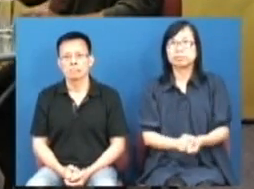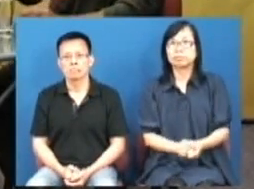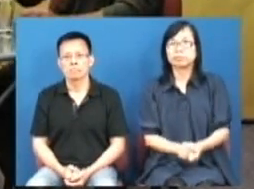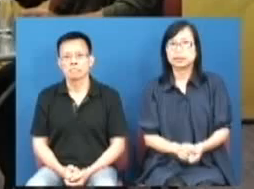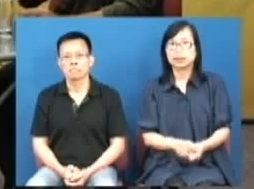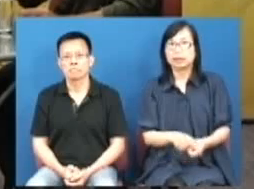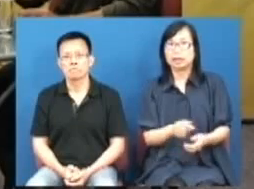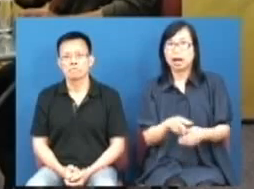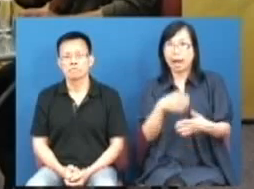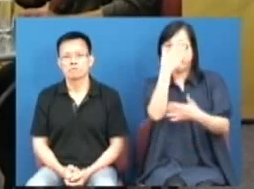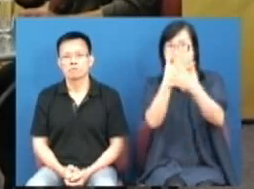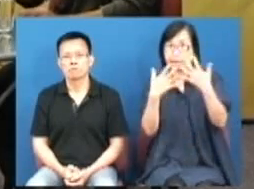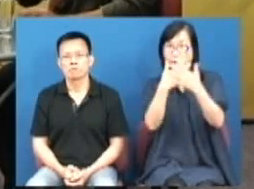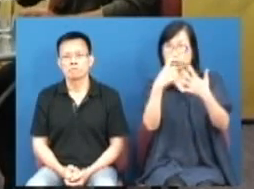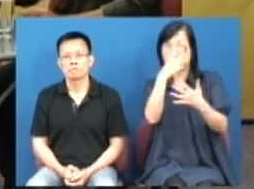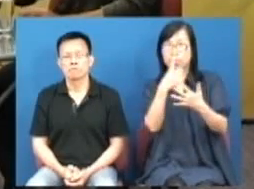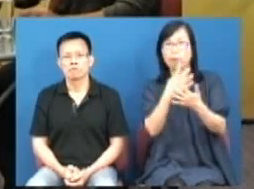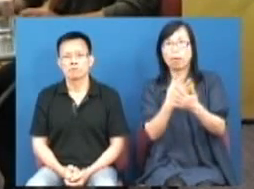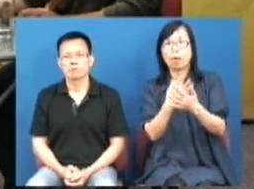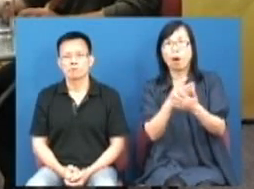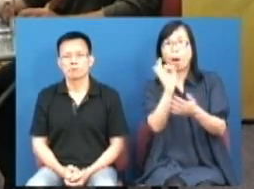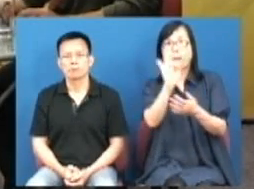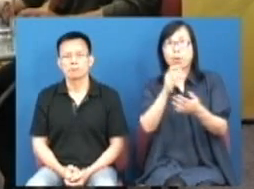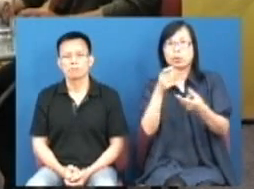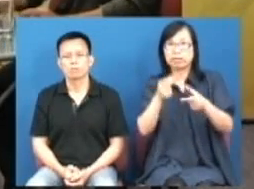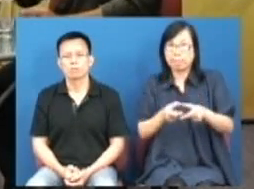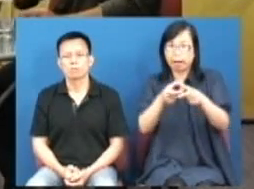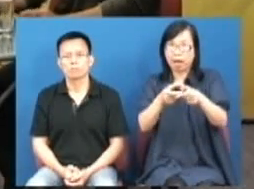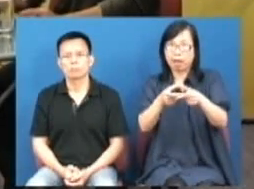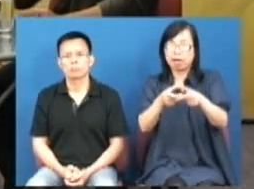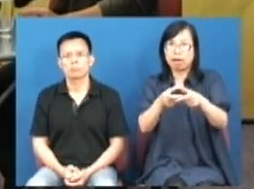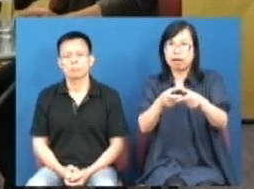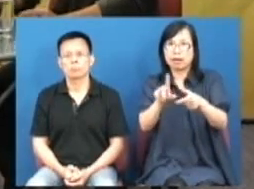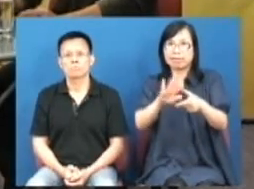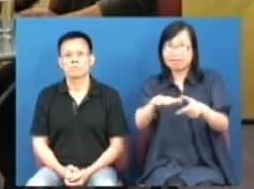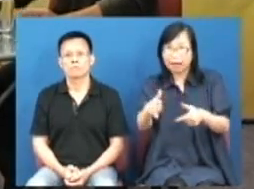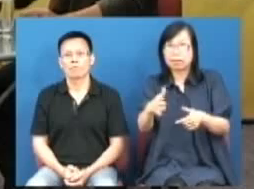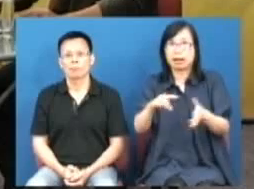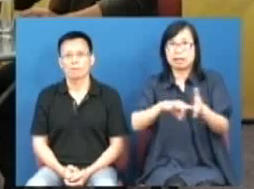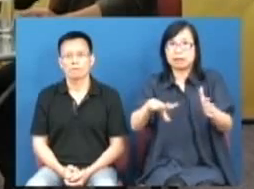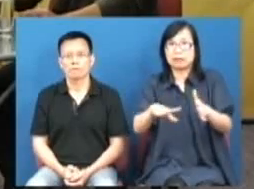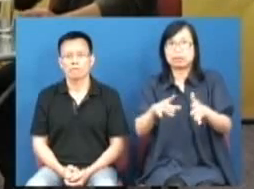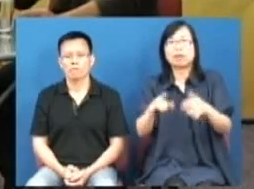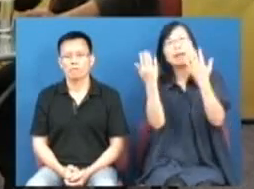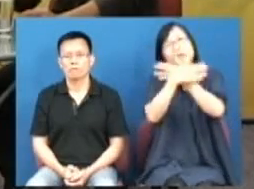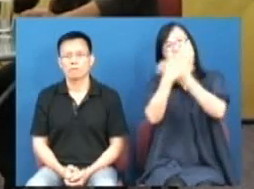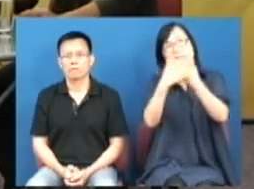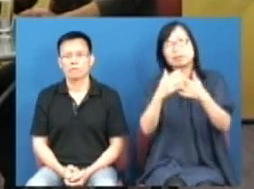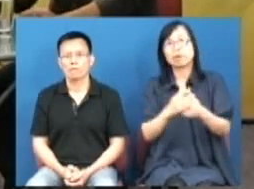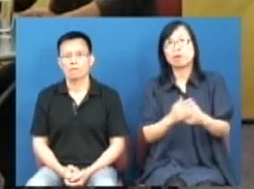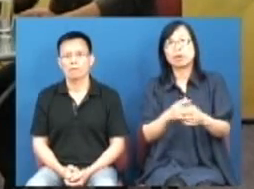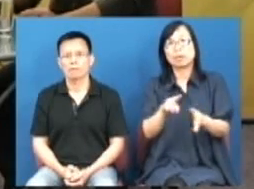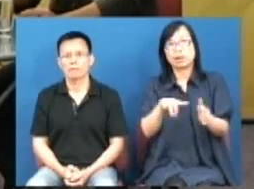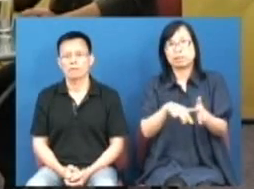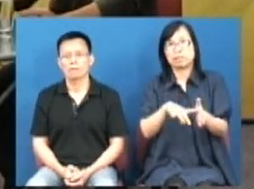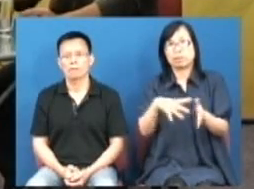啊， 因為嗱網上嚟講咧，就冇嗰個發牌條例嘅。咁但係咧，如果係電台啊、電視台牽涉到使用個大氣電